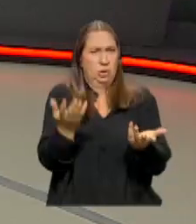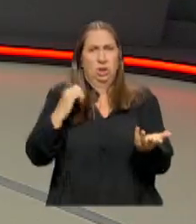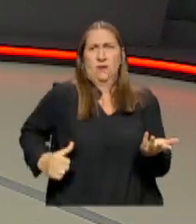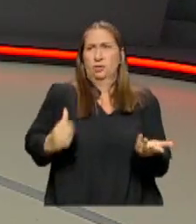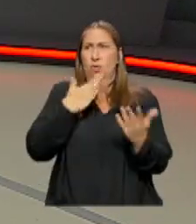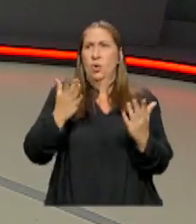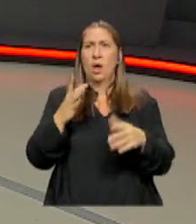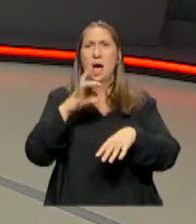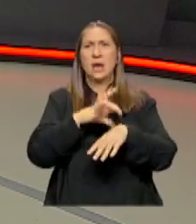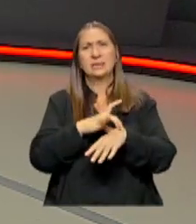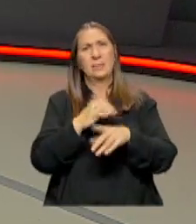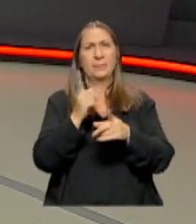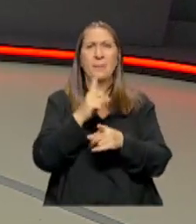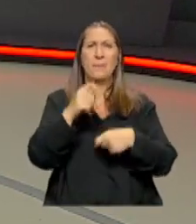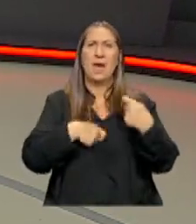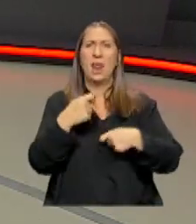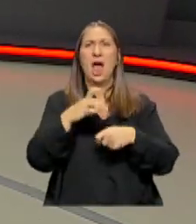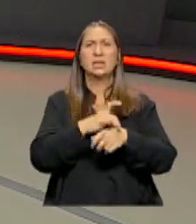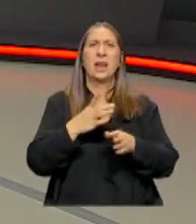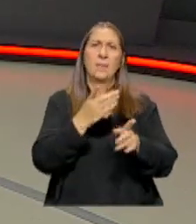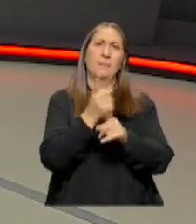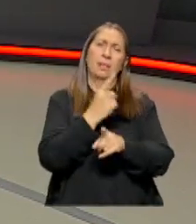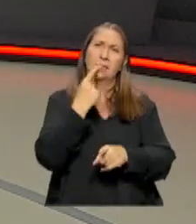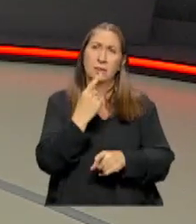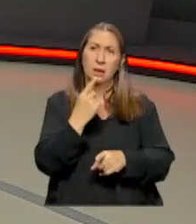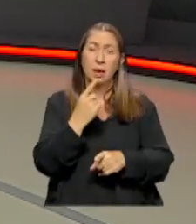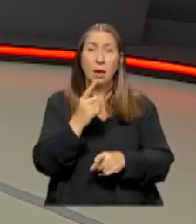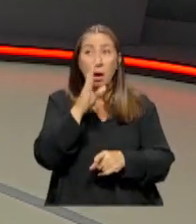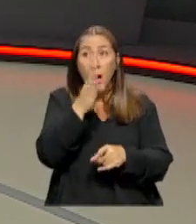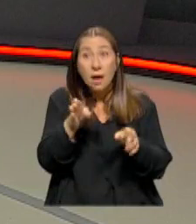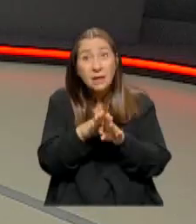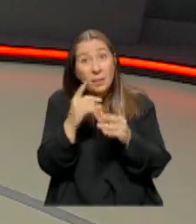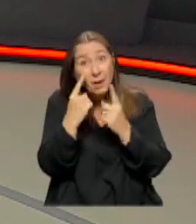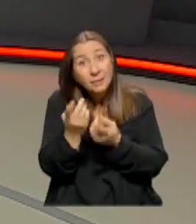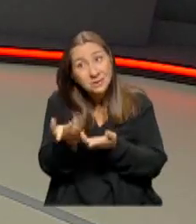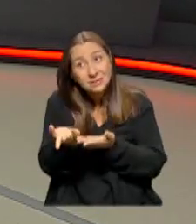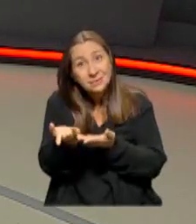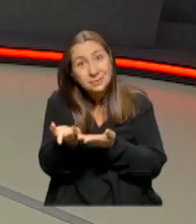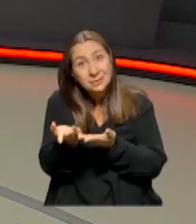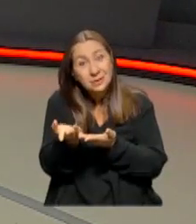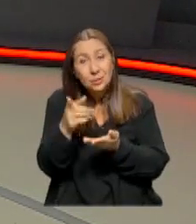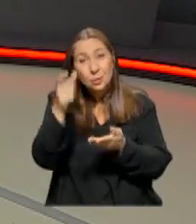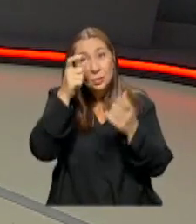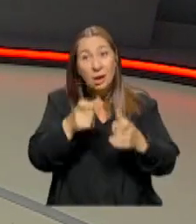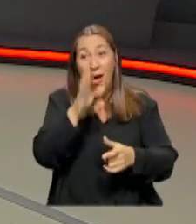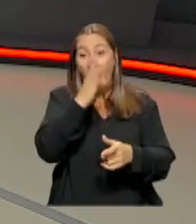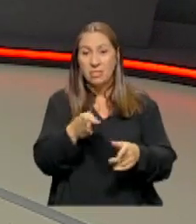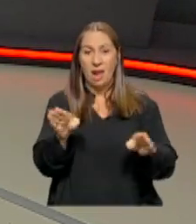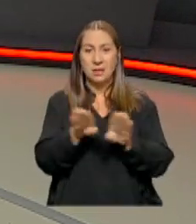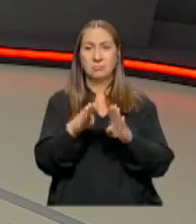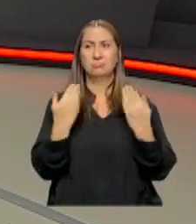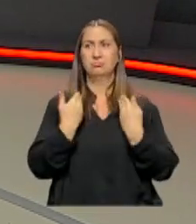savcı da yok orada. Hastalık filan bir bahane, hastanedeyim şu bu. Adalete bakar mısınız ya bu ülkede adalet